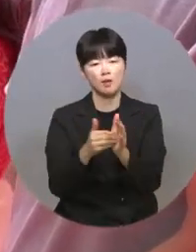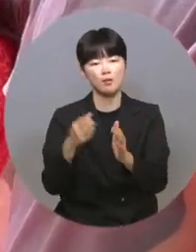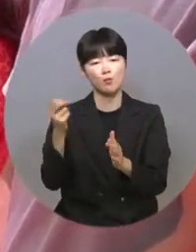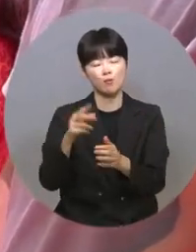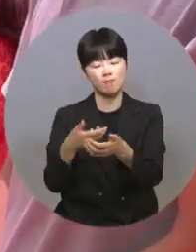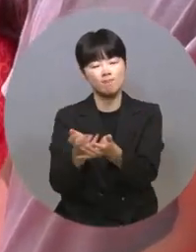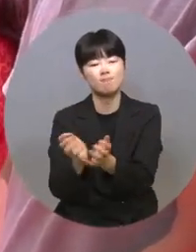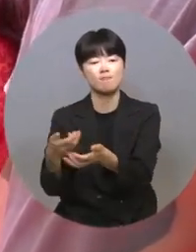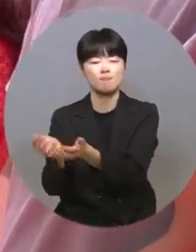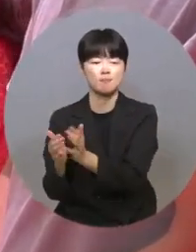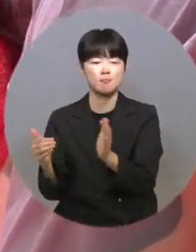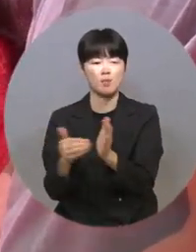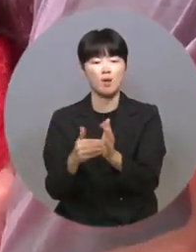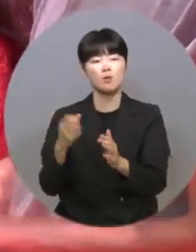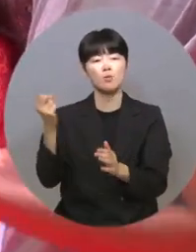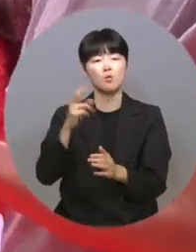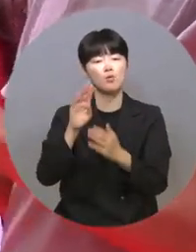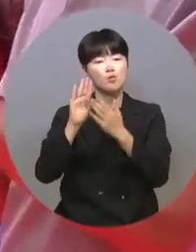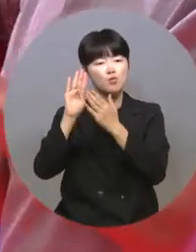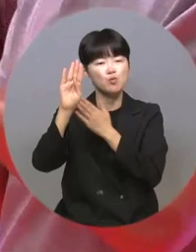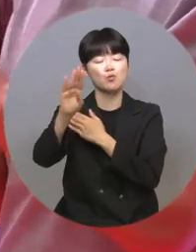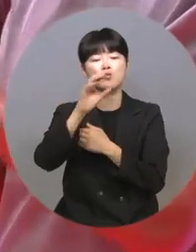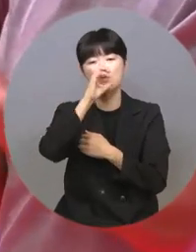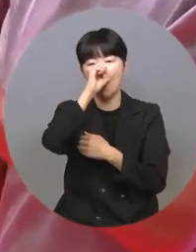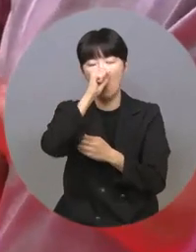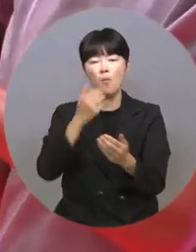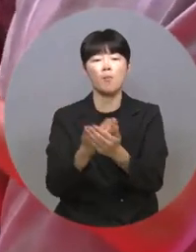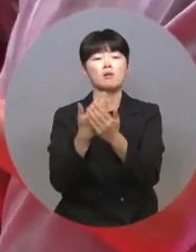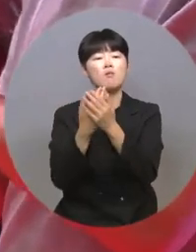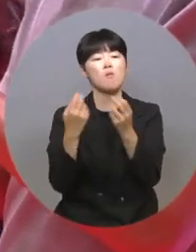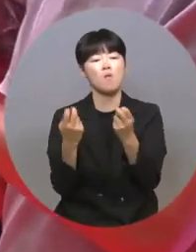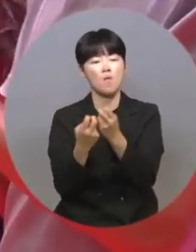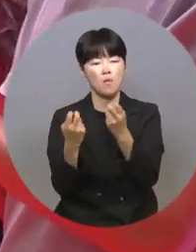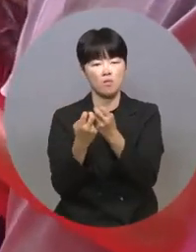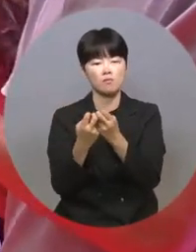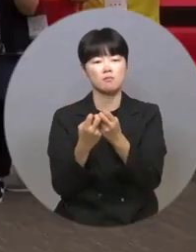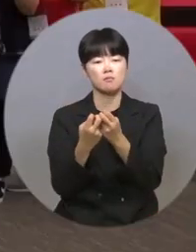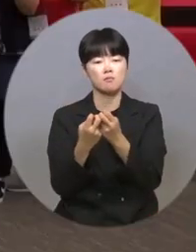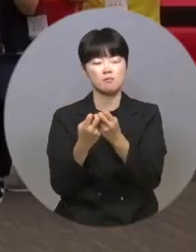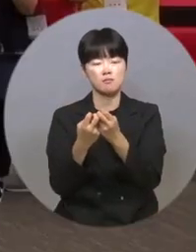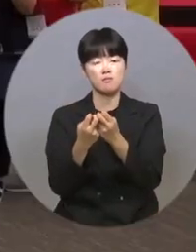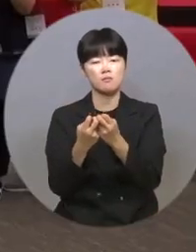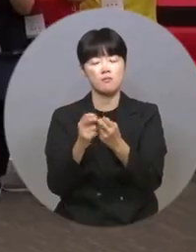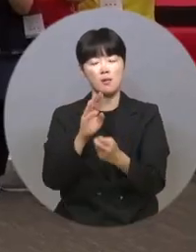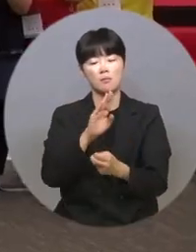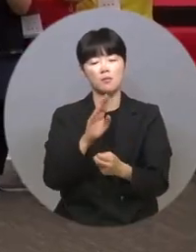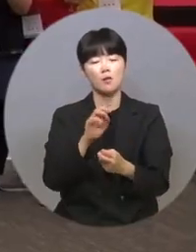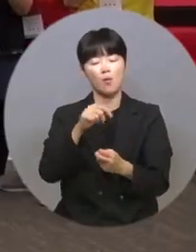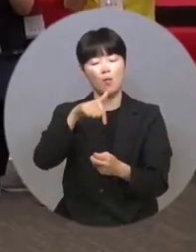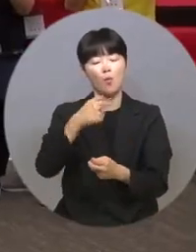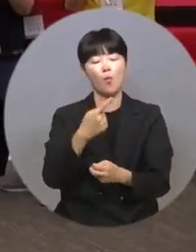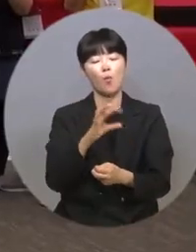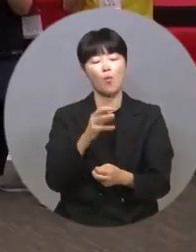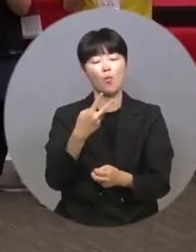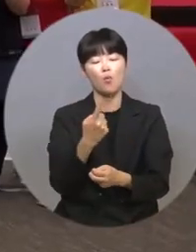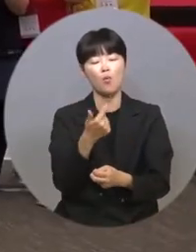발전, 생태계 구축을 위한 공론화 기구 발족을 추진하며 이번 대회를